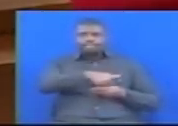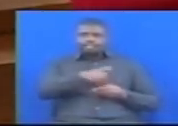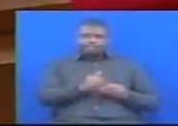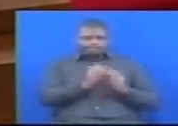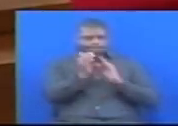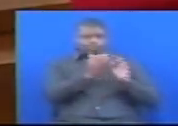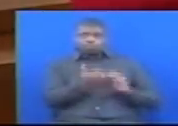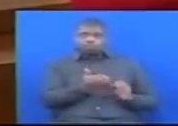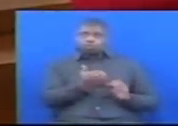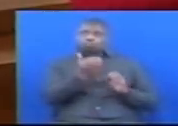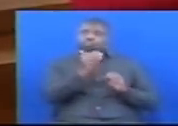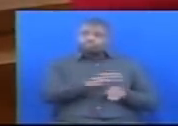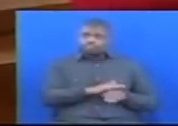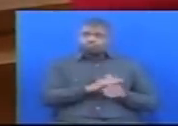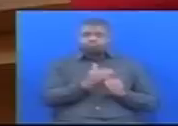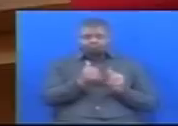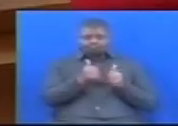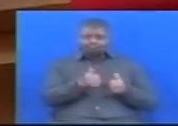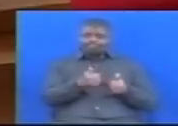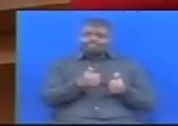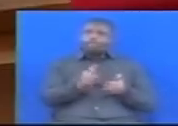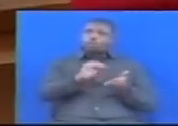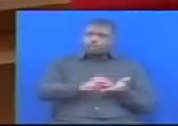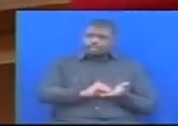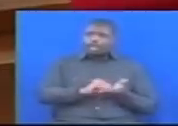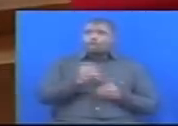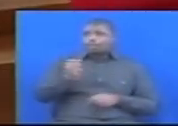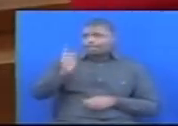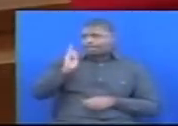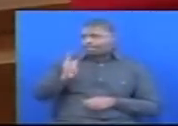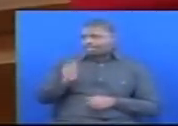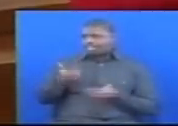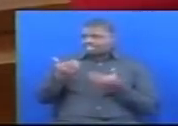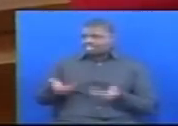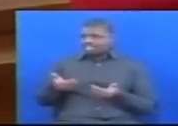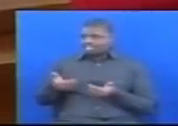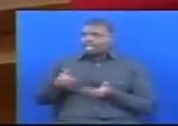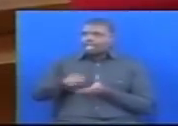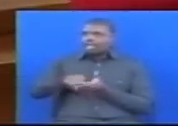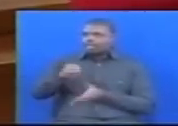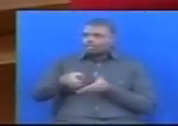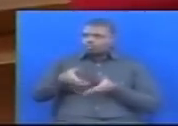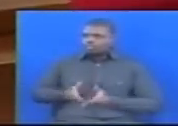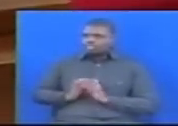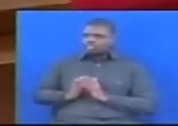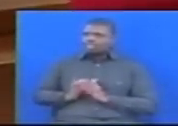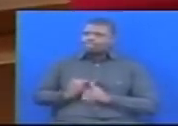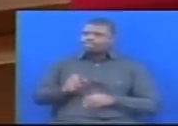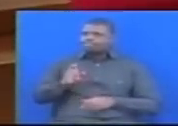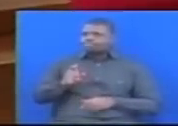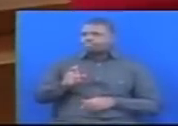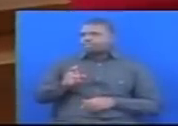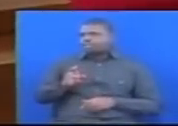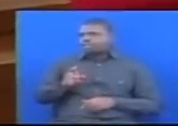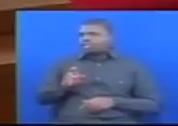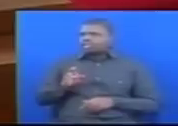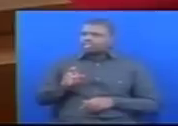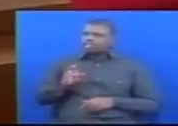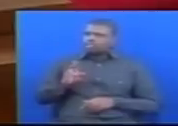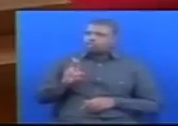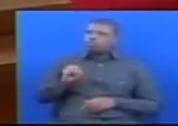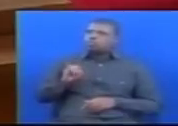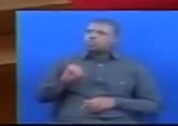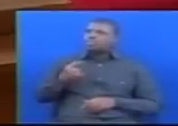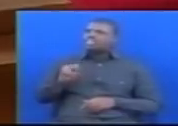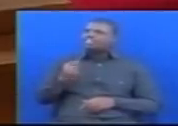kuweka miundombinu husika ya umeme. Kwa sasa gharama ya kuzalisha unit moja, yani kilowati hawa, ya umeme kwa